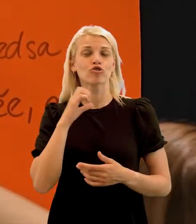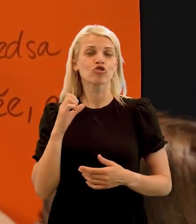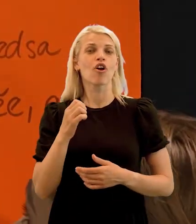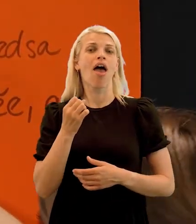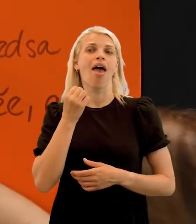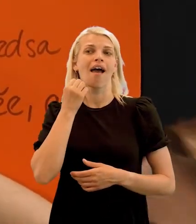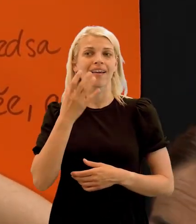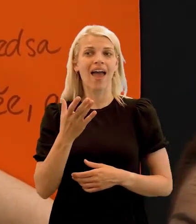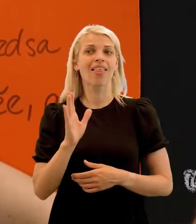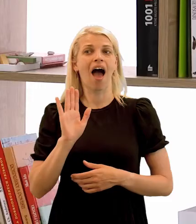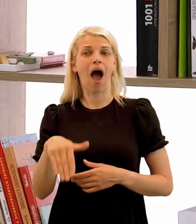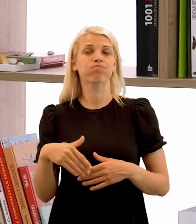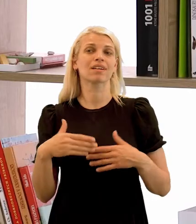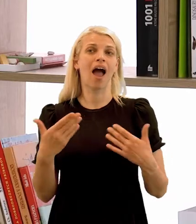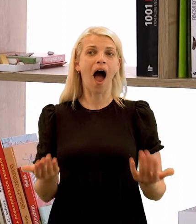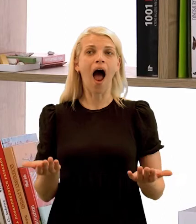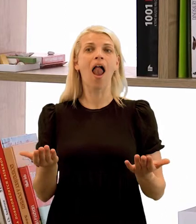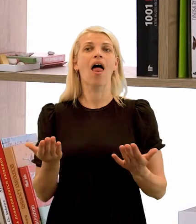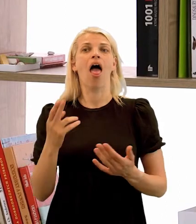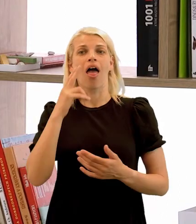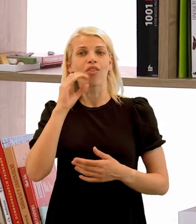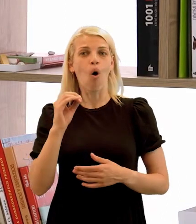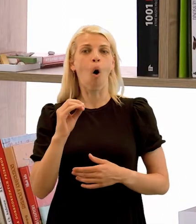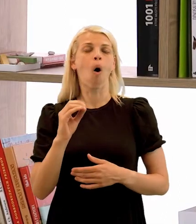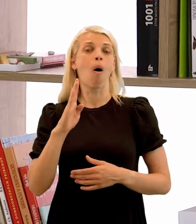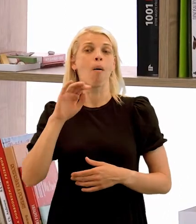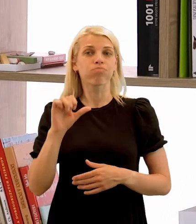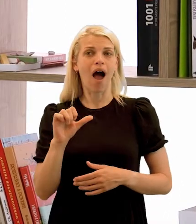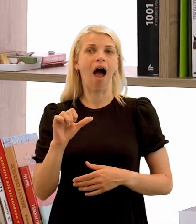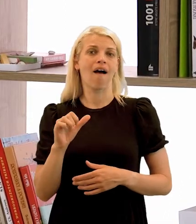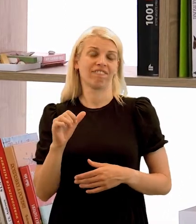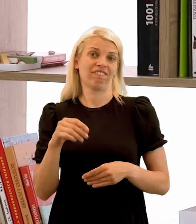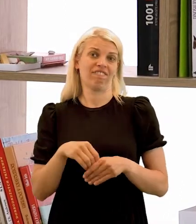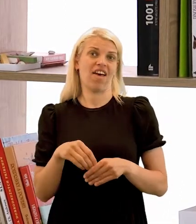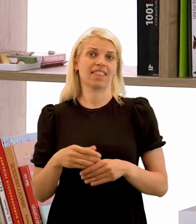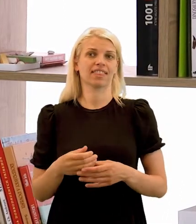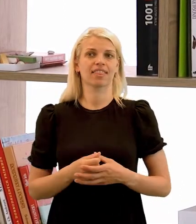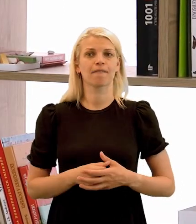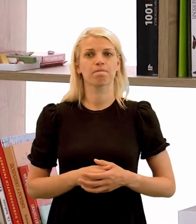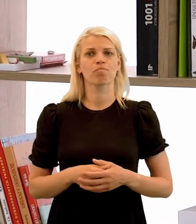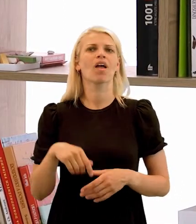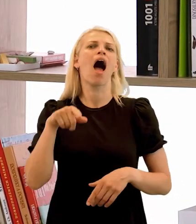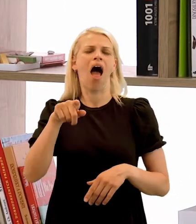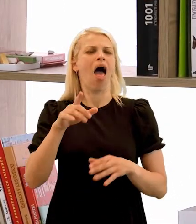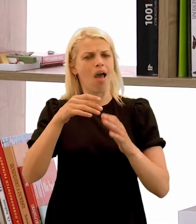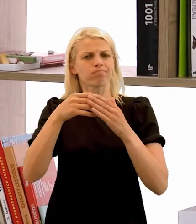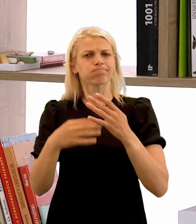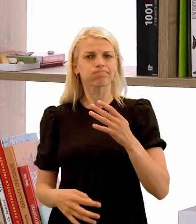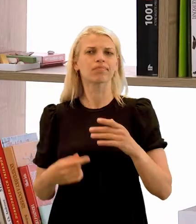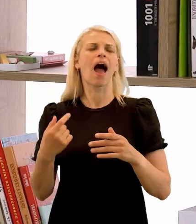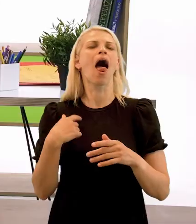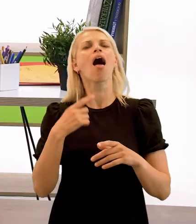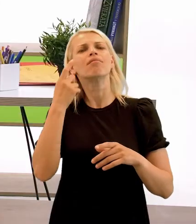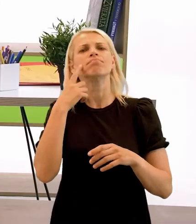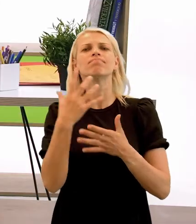no, ba, veď. A ešte aj ďalšie. Ja som vám tu dala, napísala som iba tie asi najpoužívanejšie,